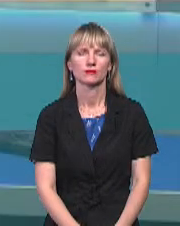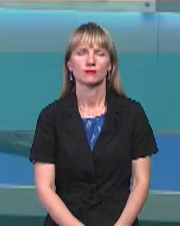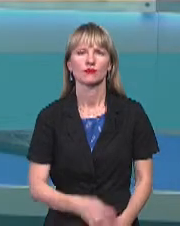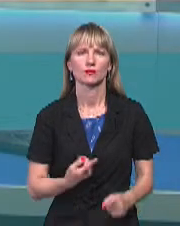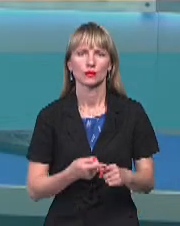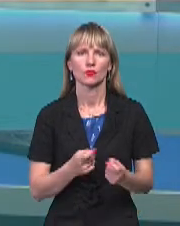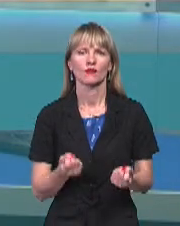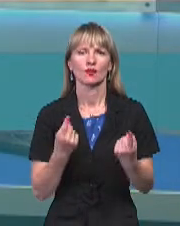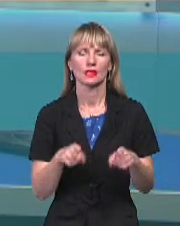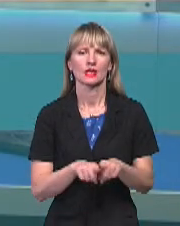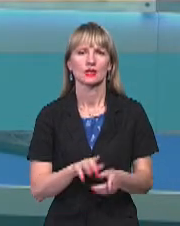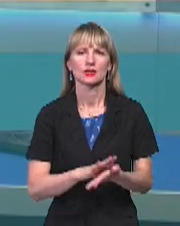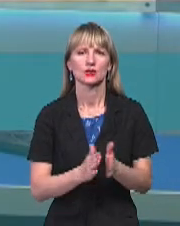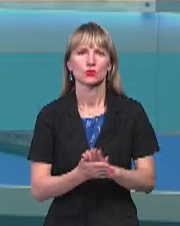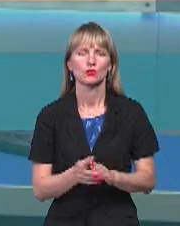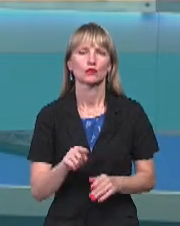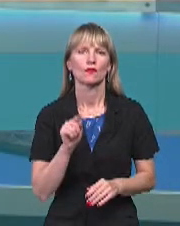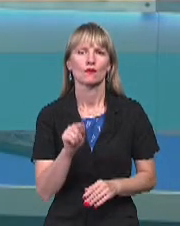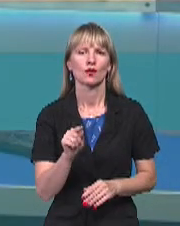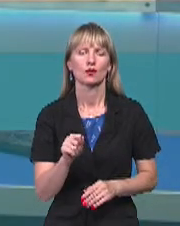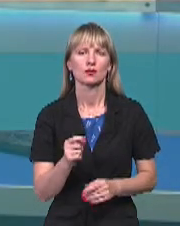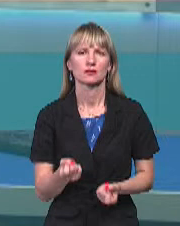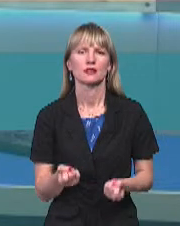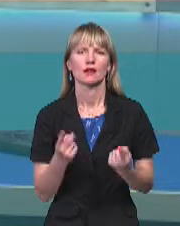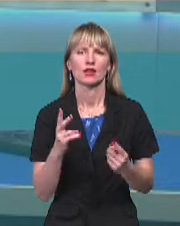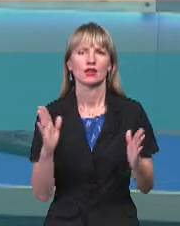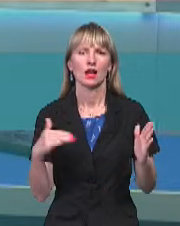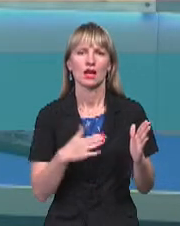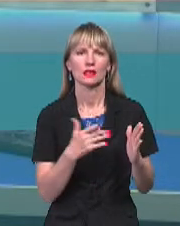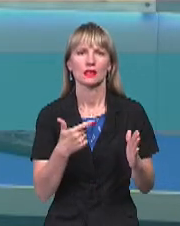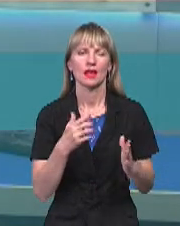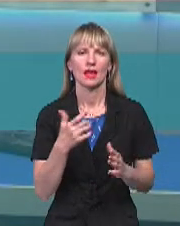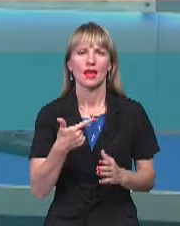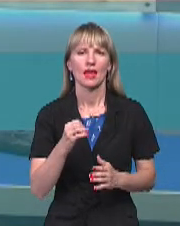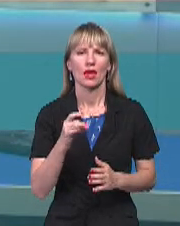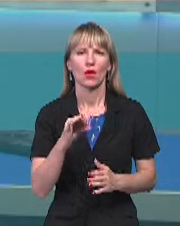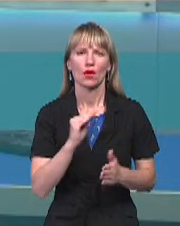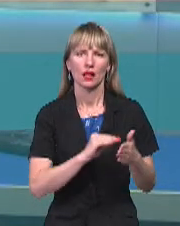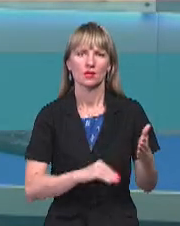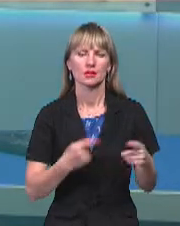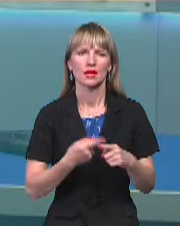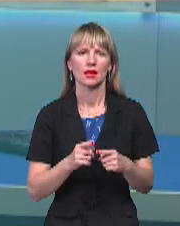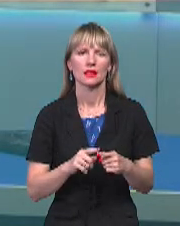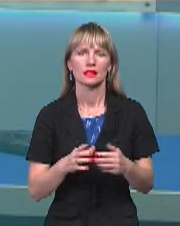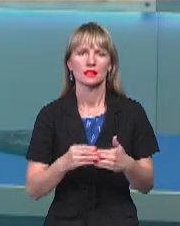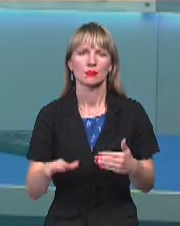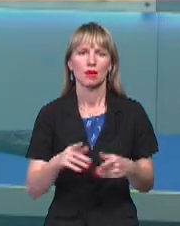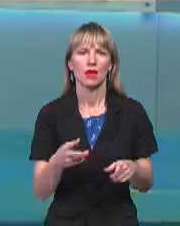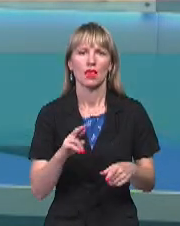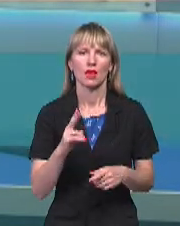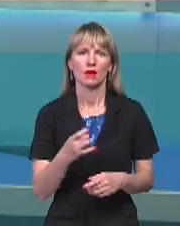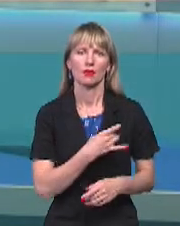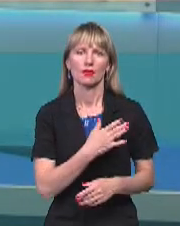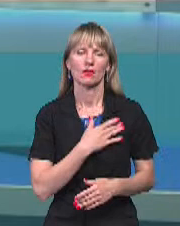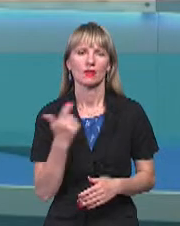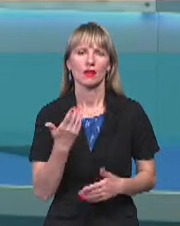Тому і виникла така ситуація, що вони з'явилися на карті геокадастру, ці ділянки, як приватна власність, яка